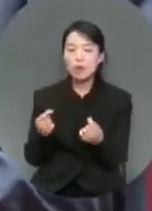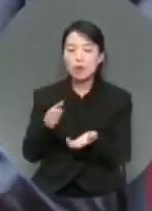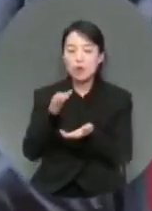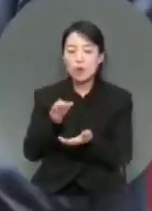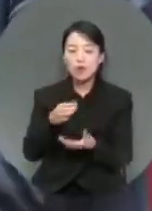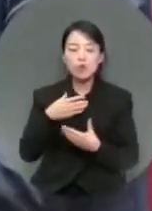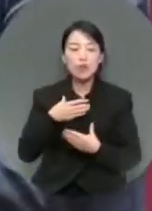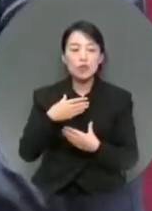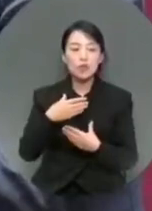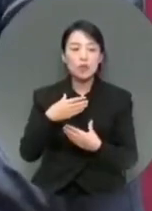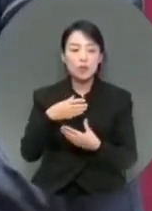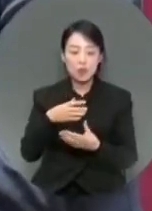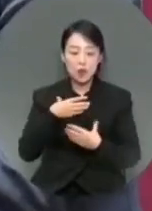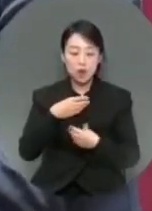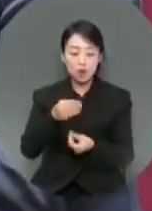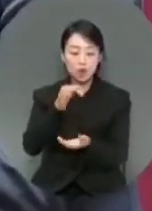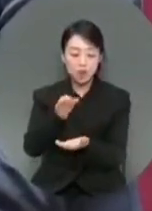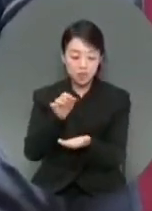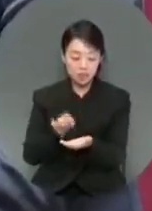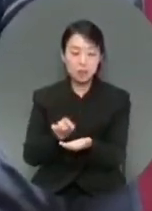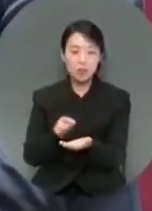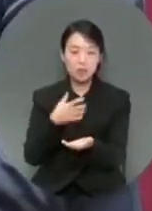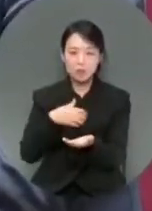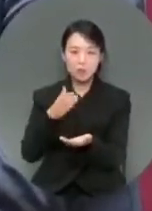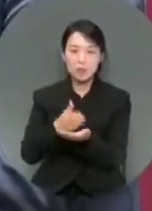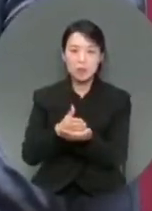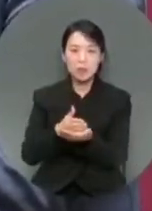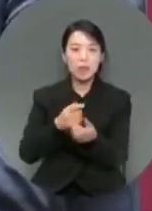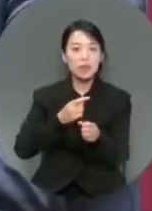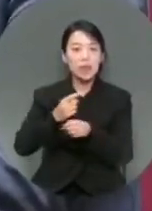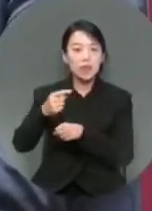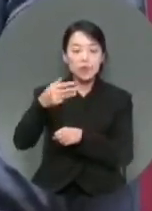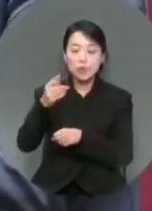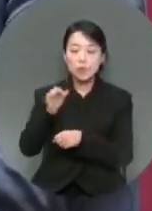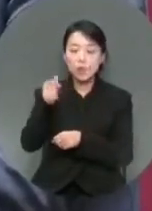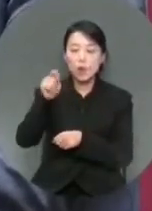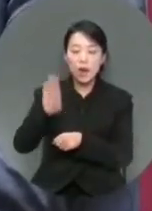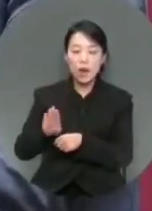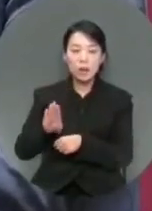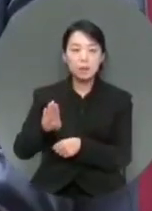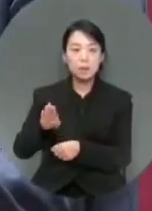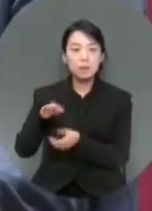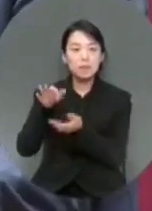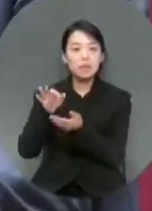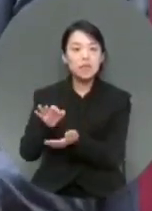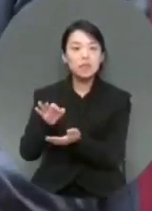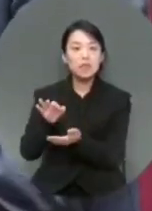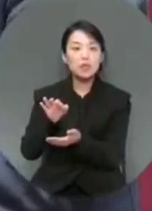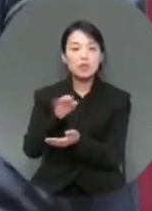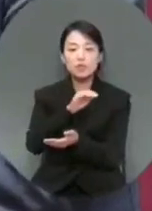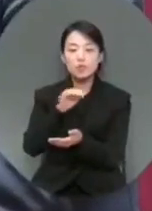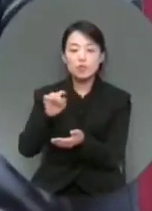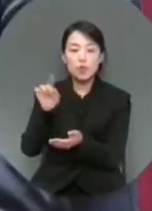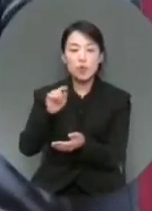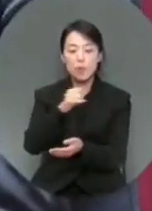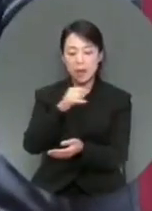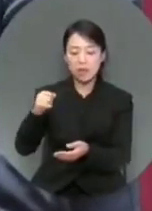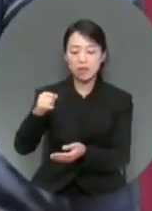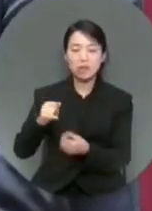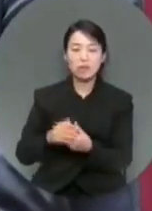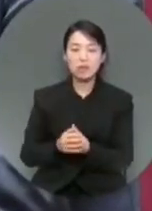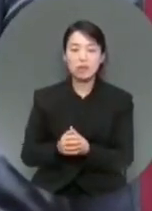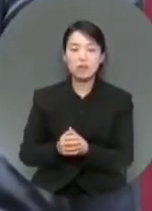그렇게 걱정을 그러면 내년에 통합 재정 수지가 어떻게 됩니까? 내년 통합 재정 수지도 여전히 마이너스죠.